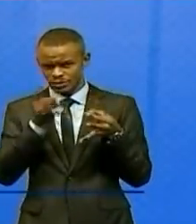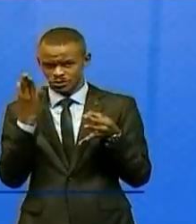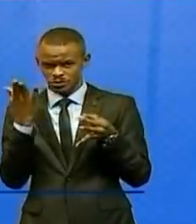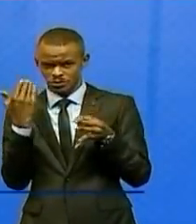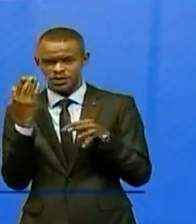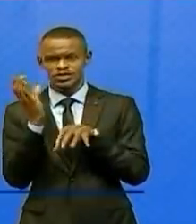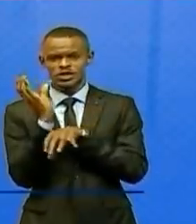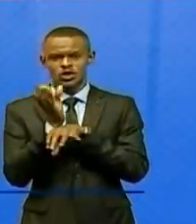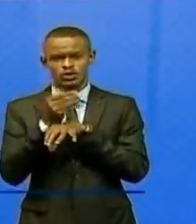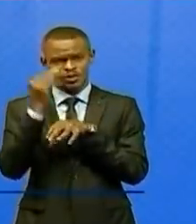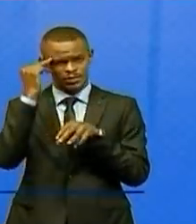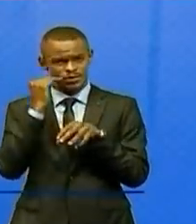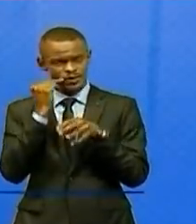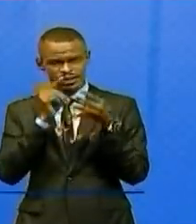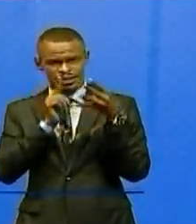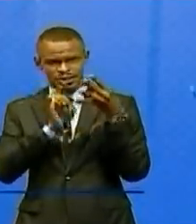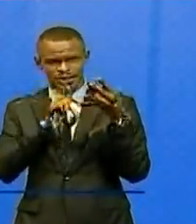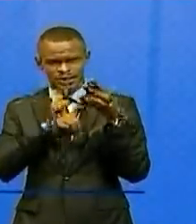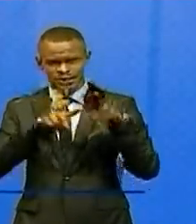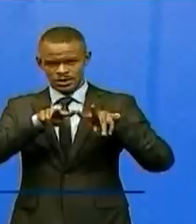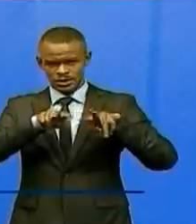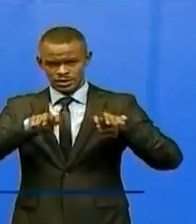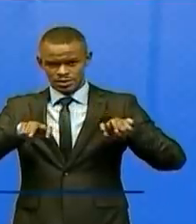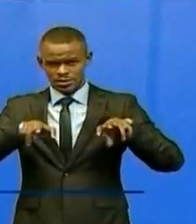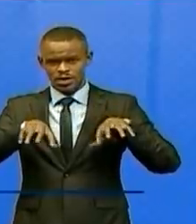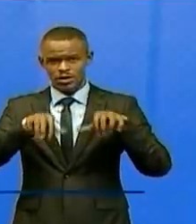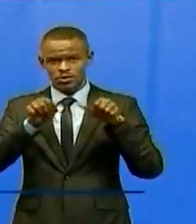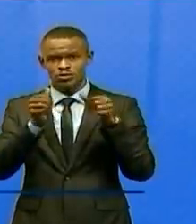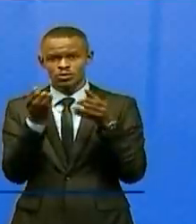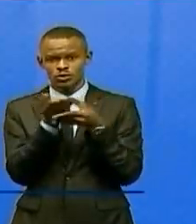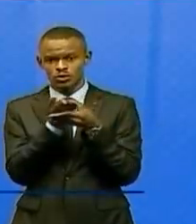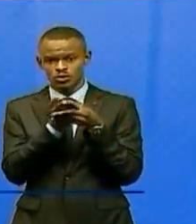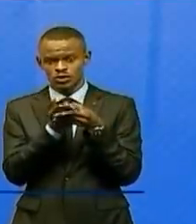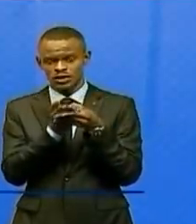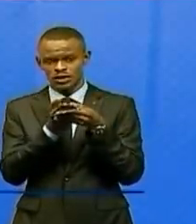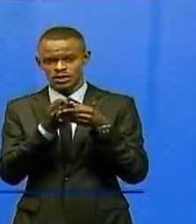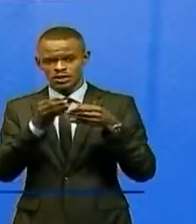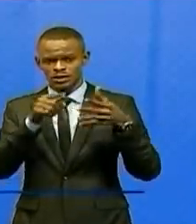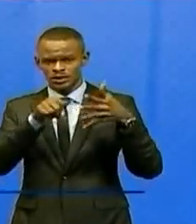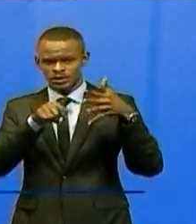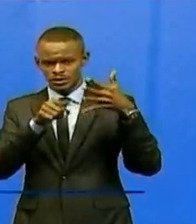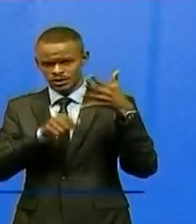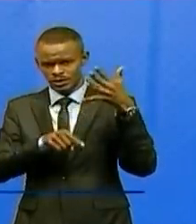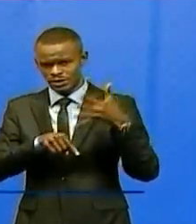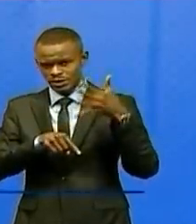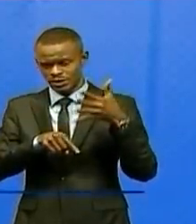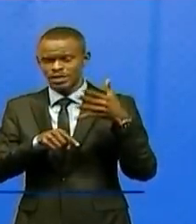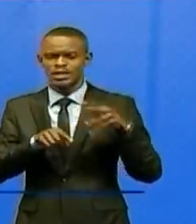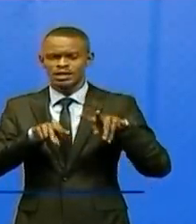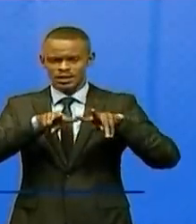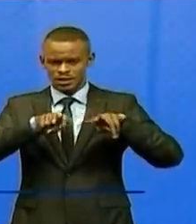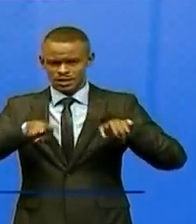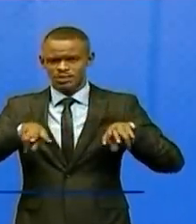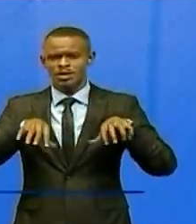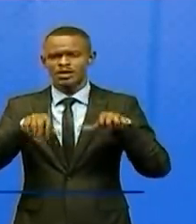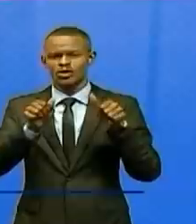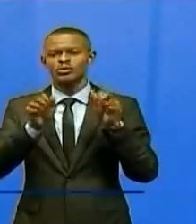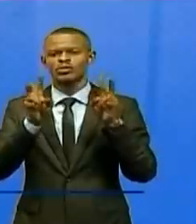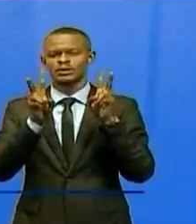4. Examen et adoption des dossiers. 5. Examen et adoption des textes.